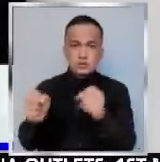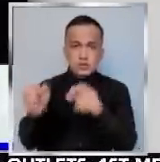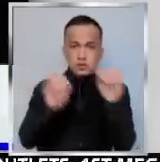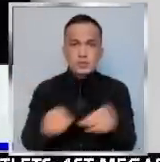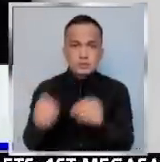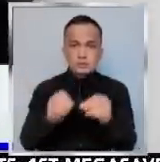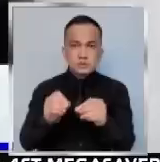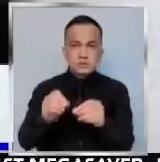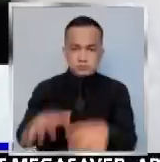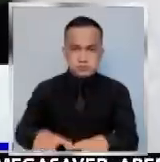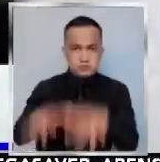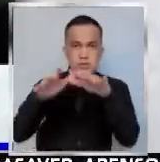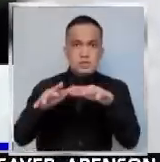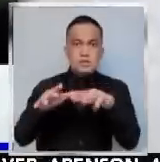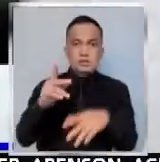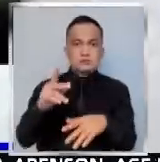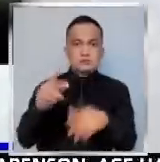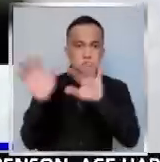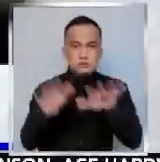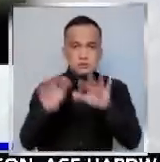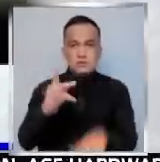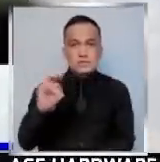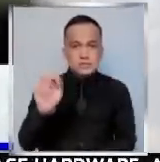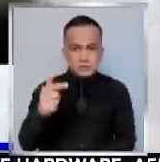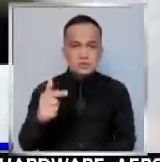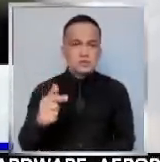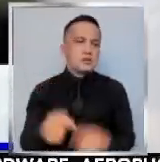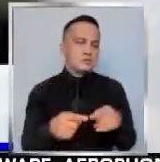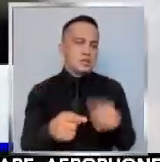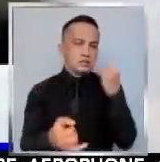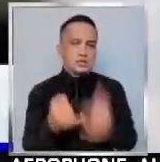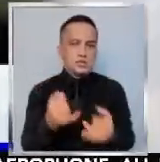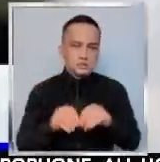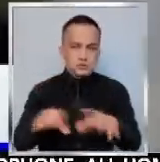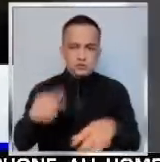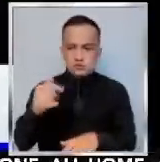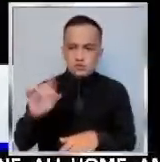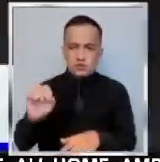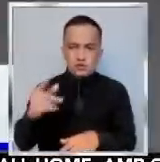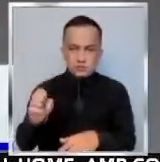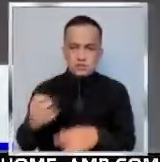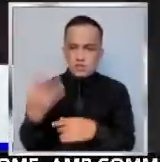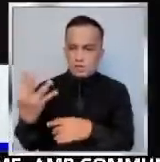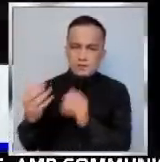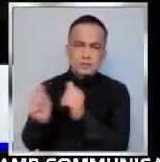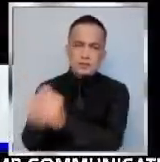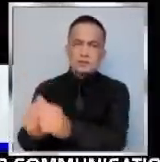ng superbagyong Karding. Pero ito na pala ang huling deployment ni na George at ng apat niyang kasamahan. Get to know men!